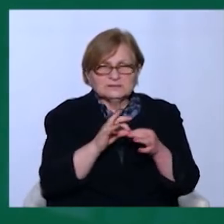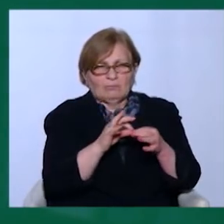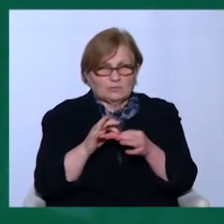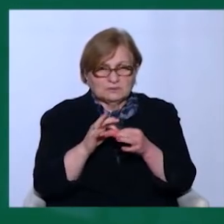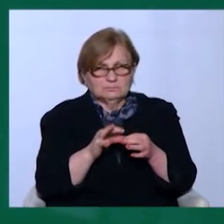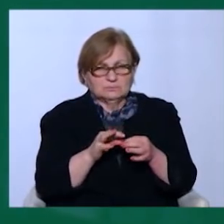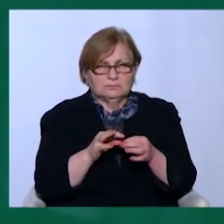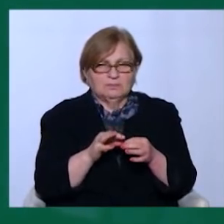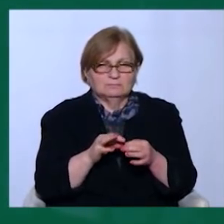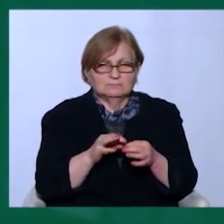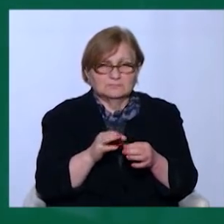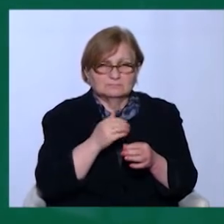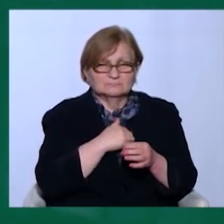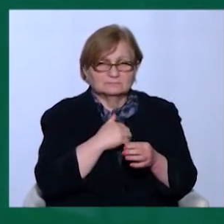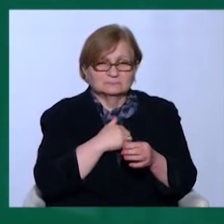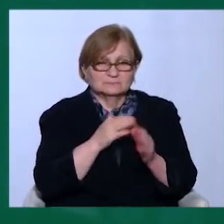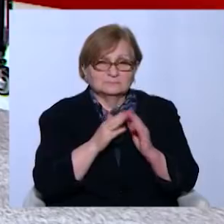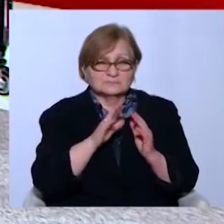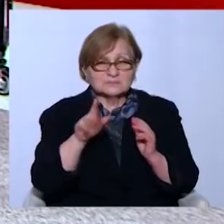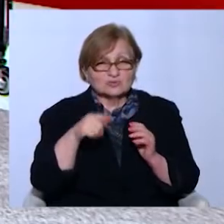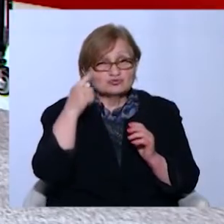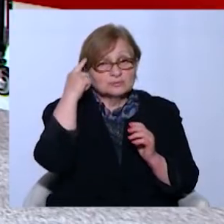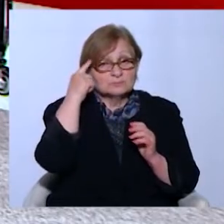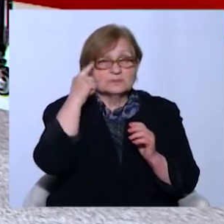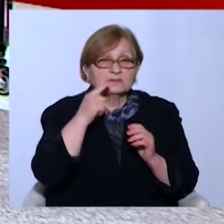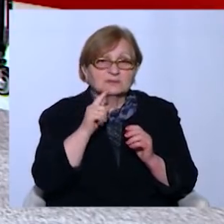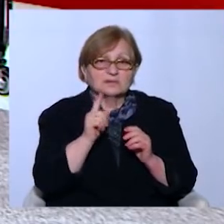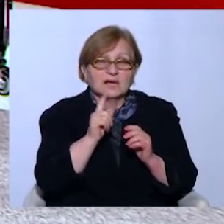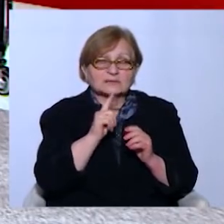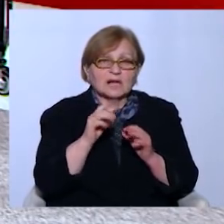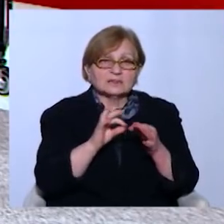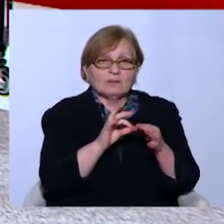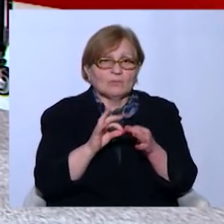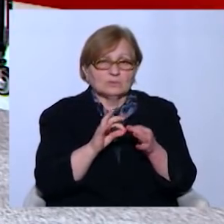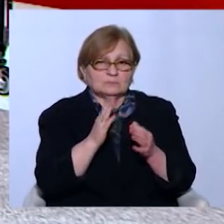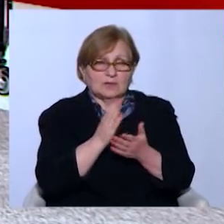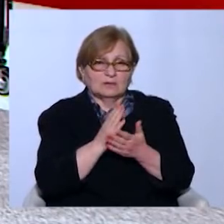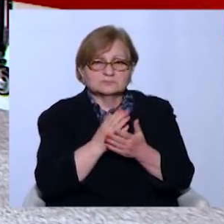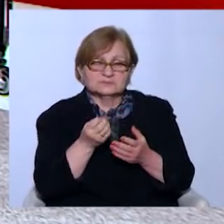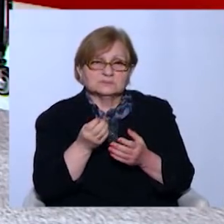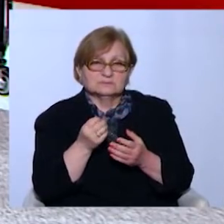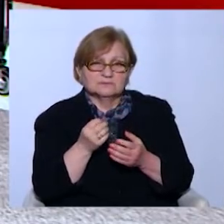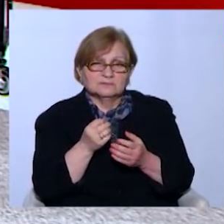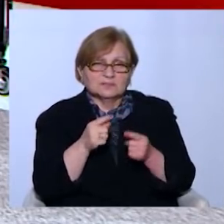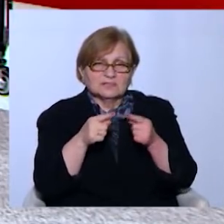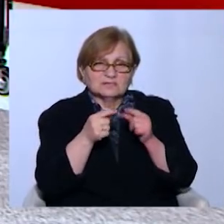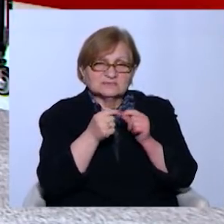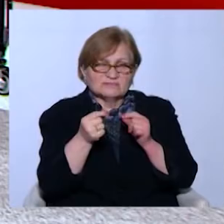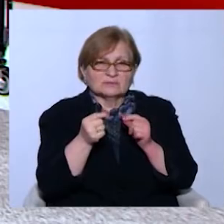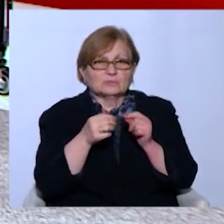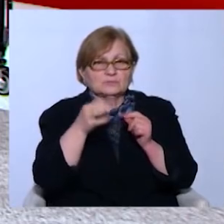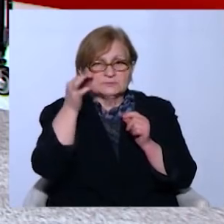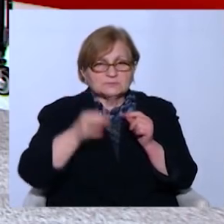დამოკიდებულება. მინდა გთხოვოთ, რომ სახლში იფიქროთ, რა დამოკიდებულებაა კიდევ წვეროებს, წიბოებსა